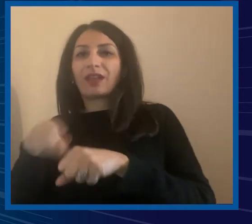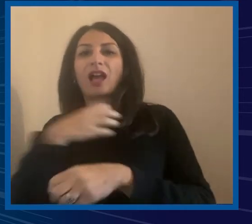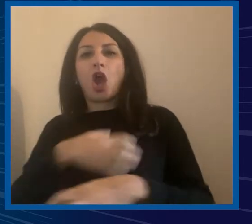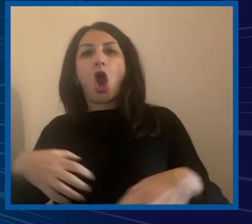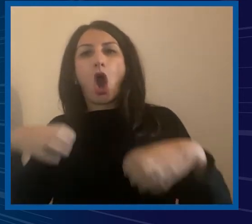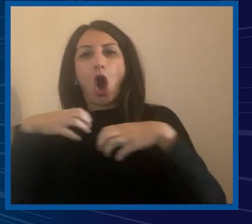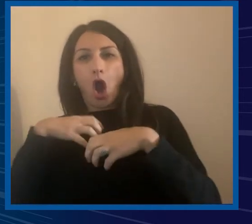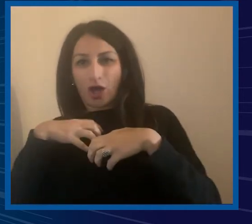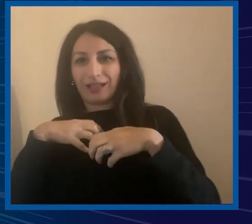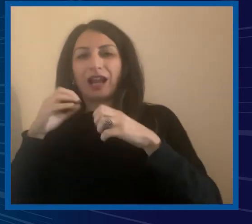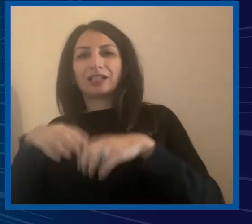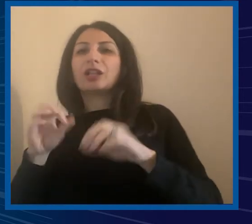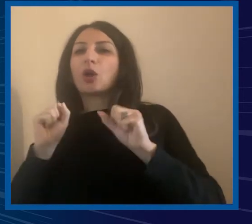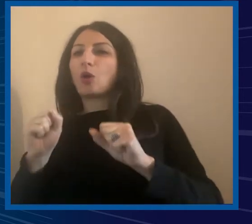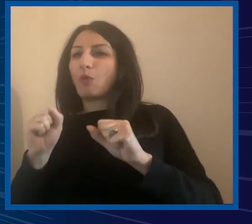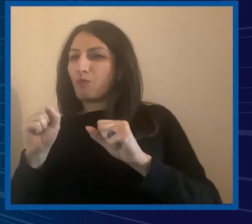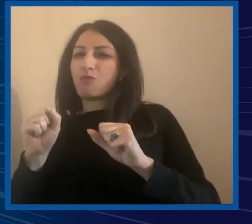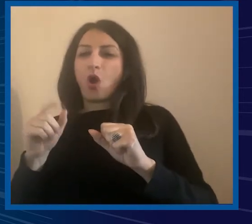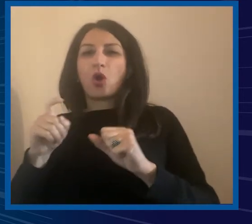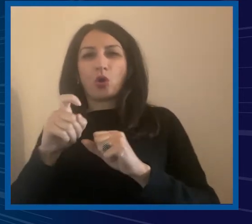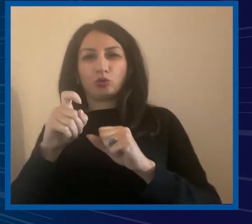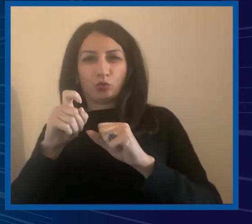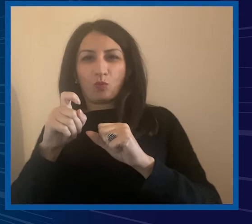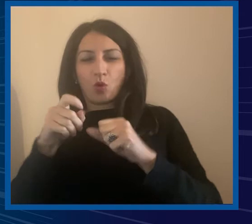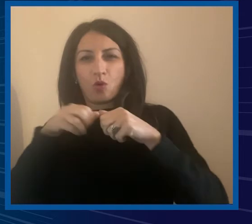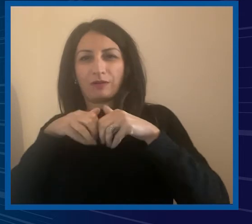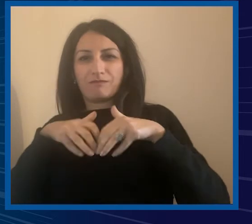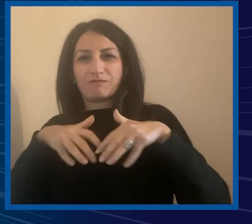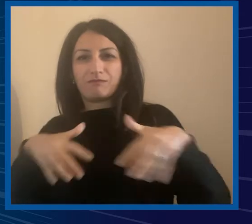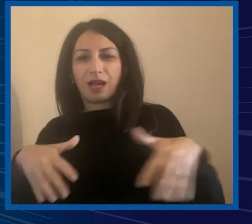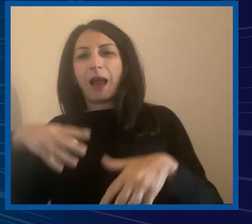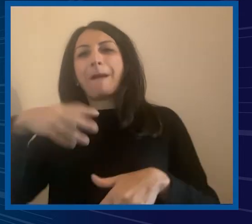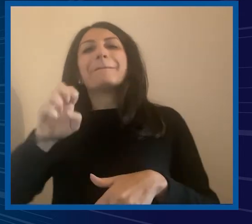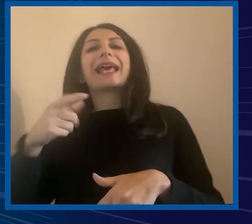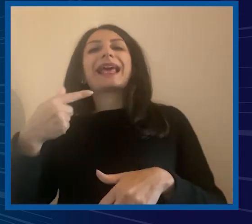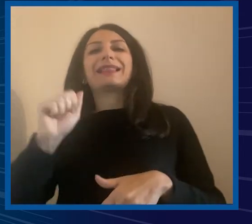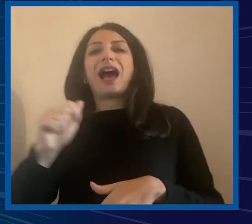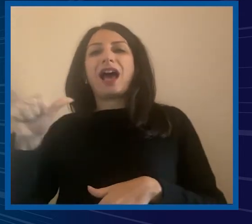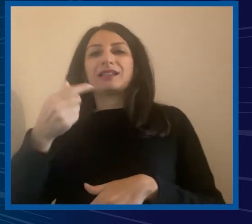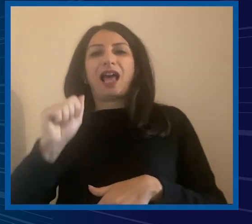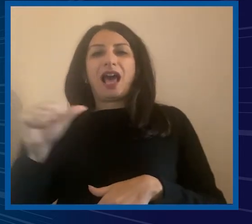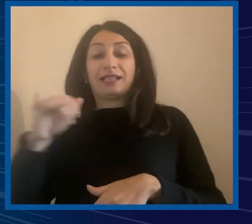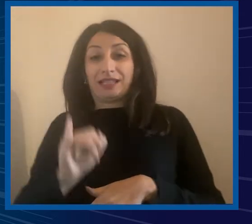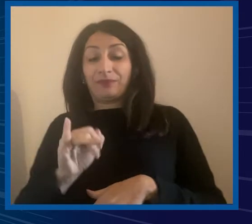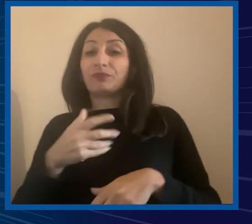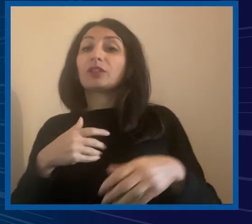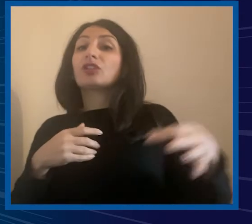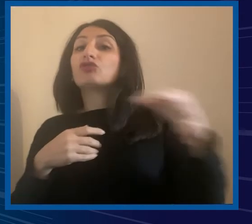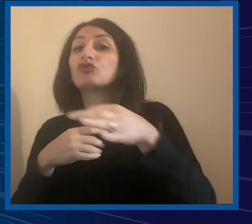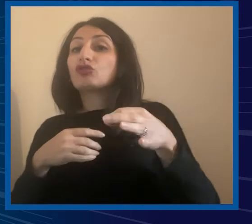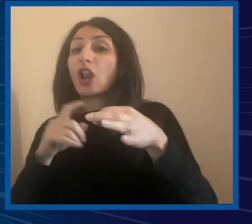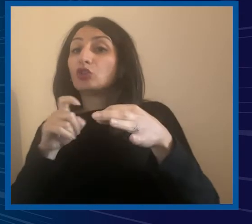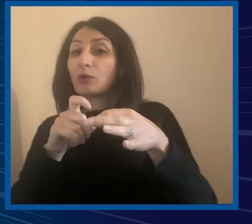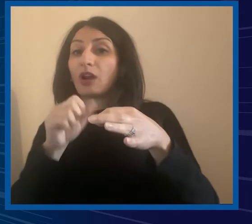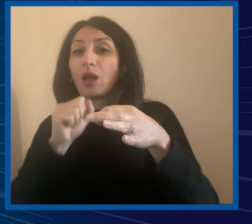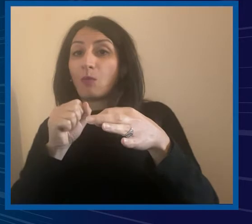vicini e di raggiungere anche organi molto distanti, creando quelle che vengono definite metastasi.